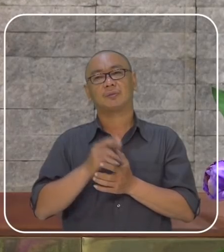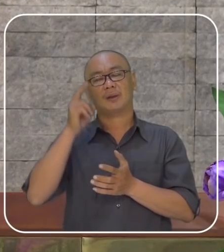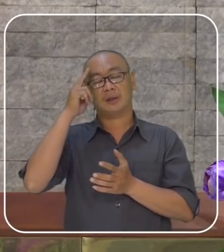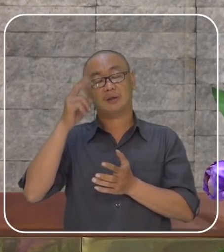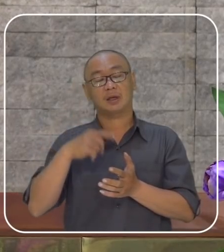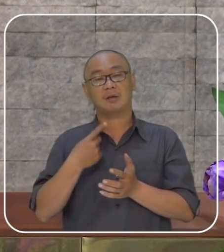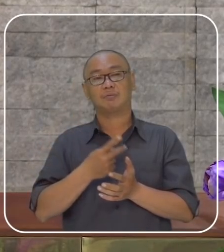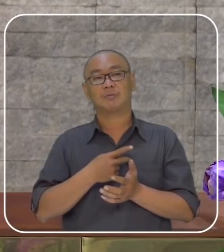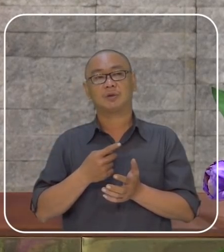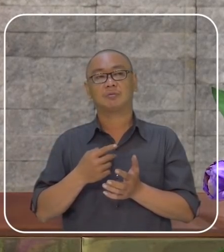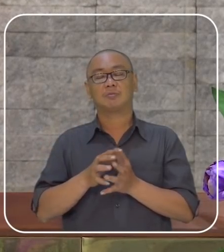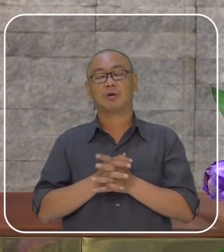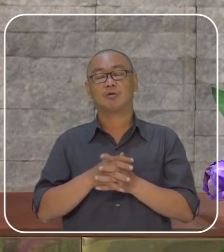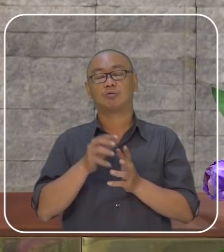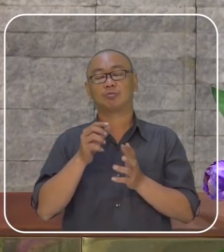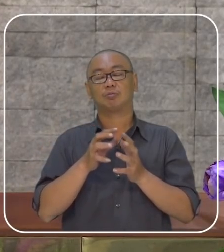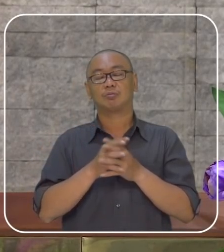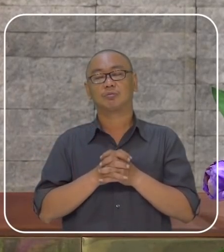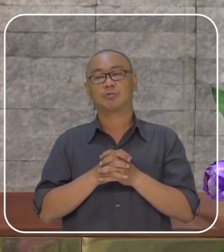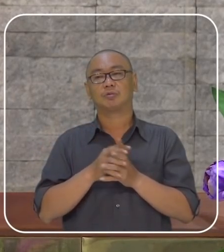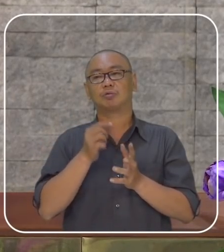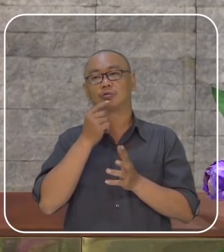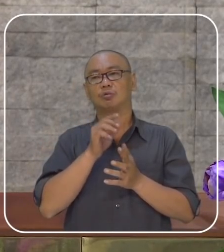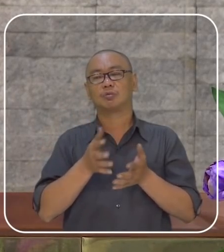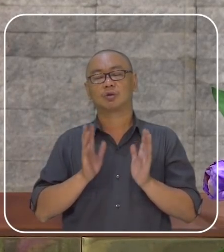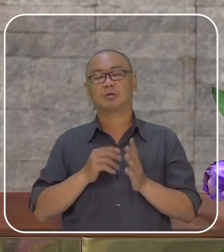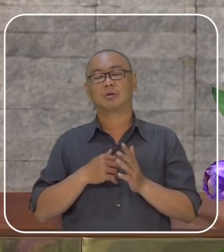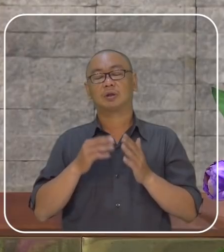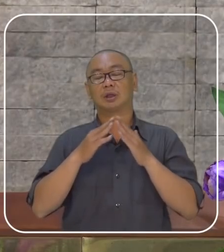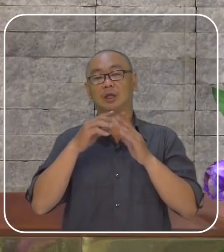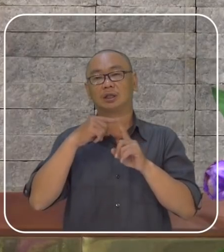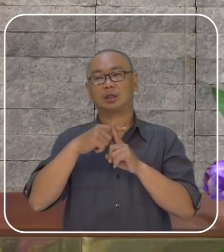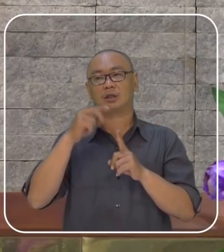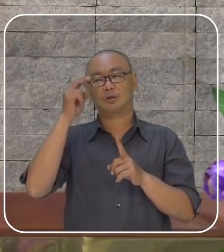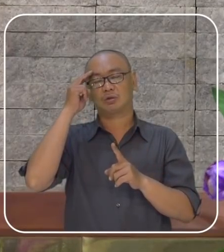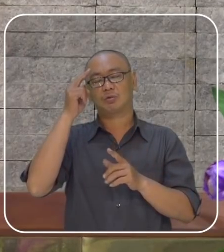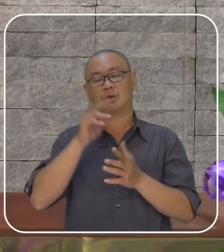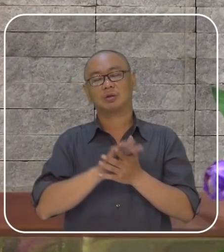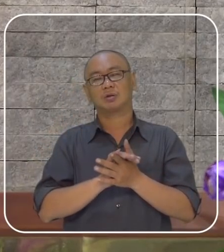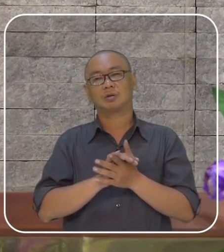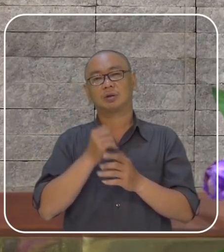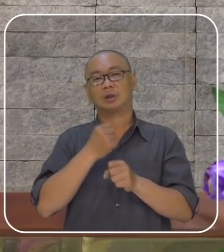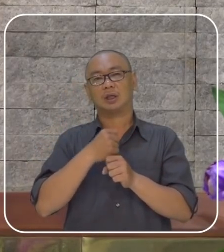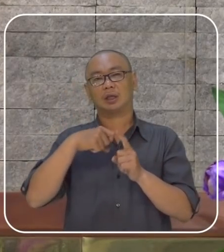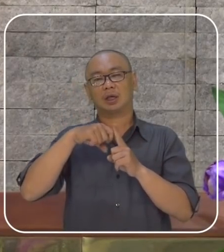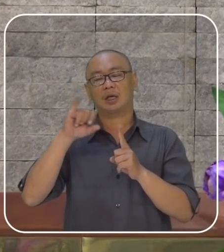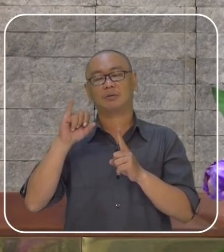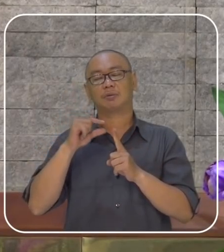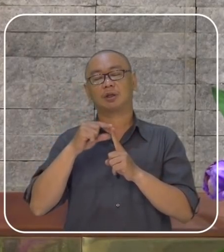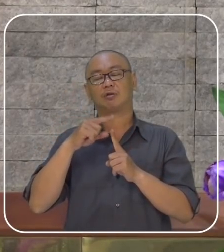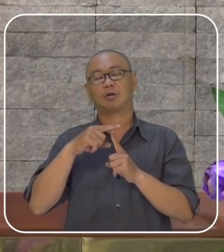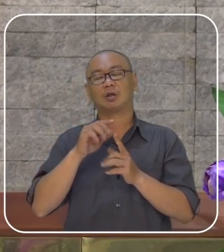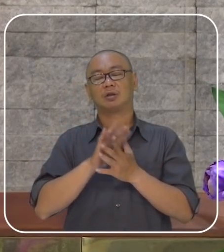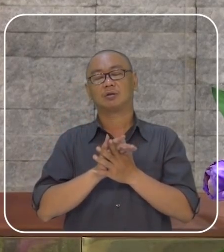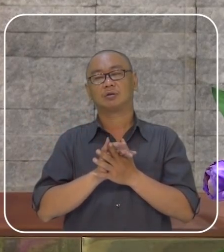Tuhan, kami juga ingin berdoa bagi persiapan-persiapan daripada gereja Tuhan, GKI Peterongan, di dalam